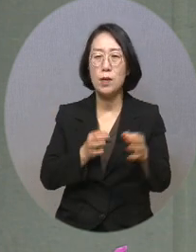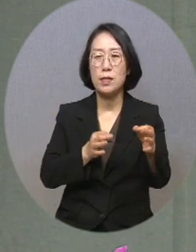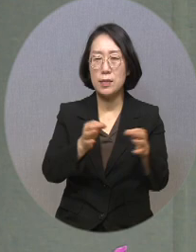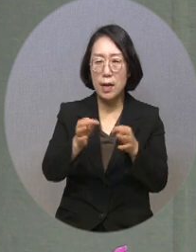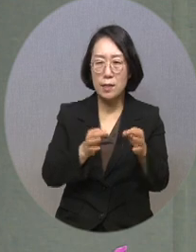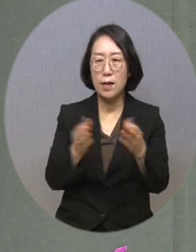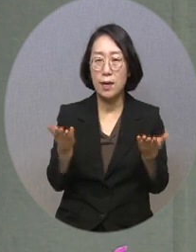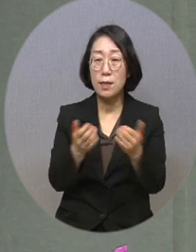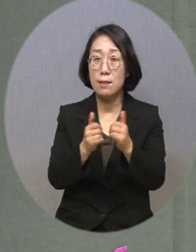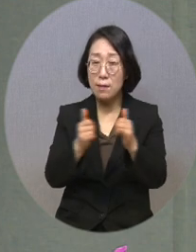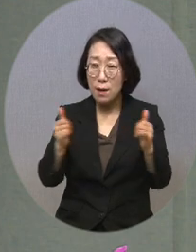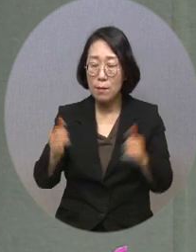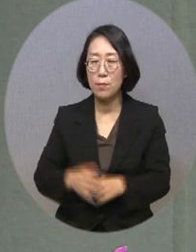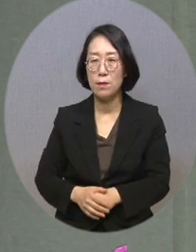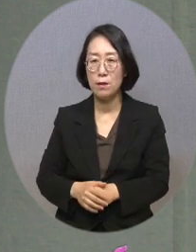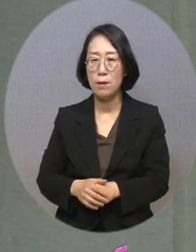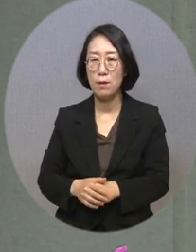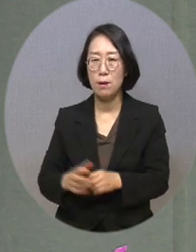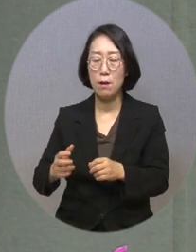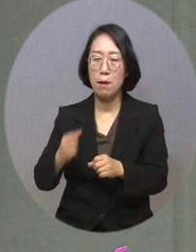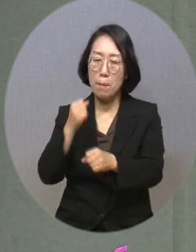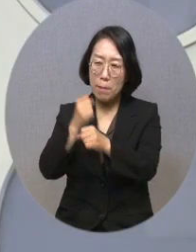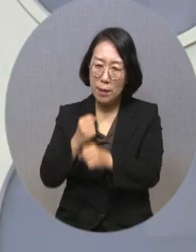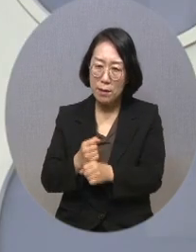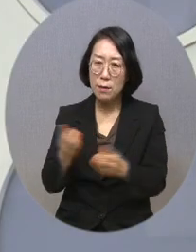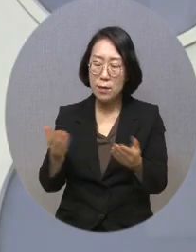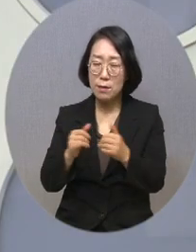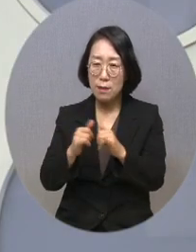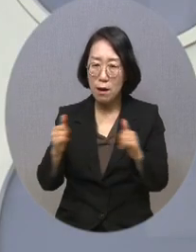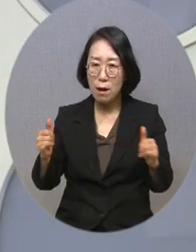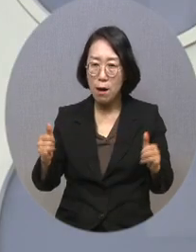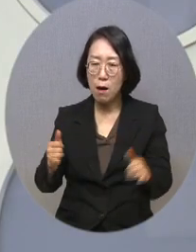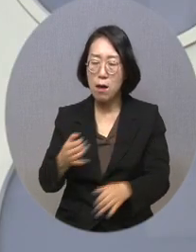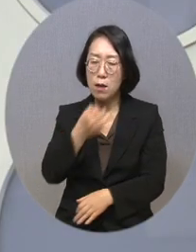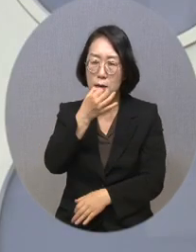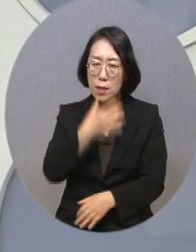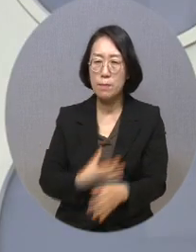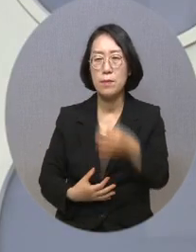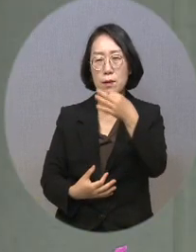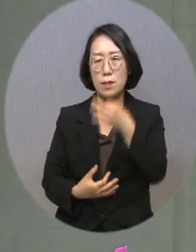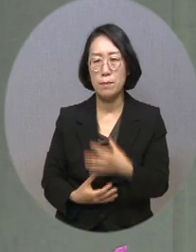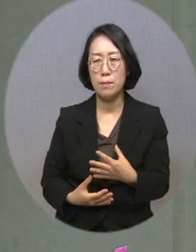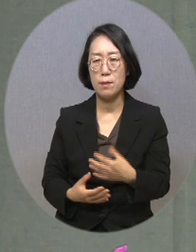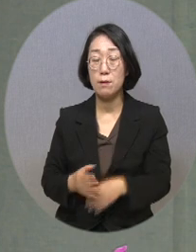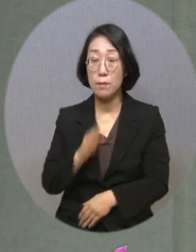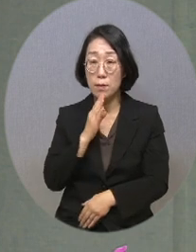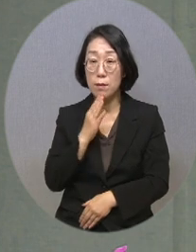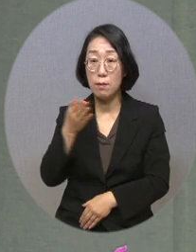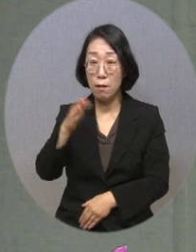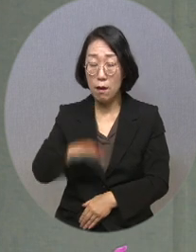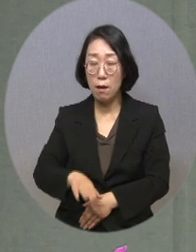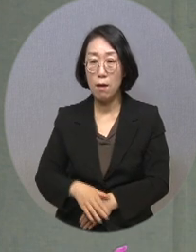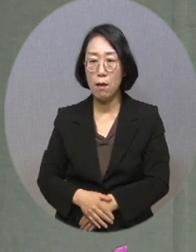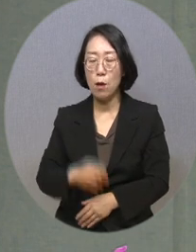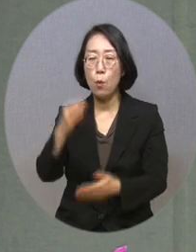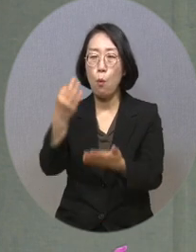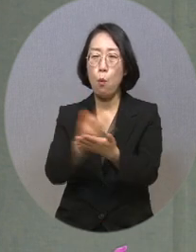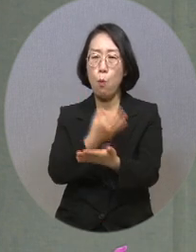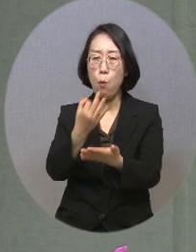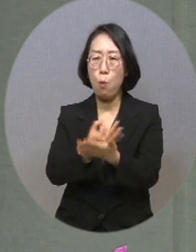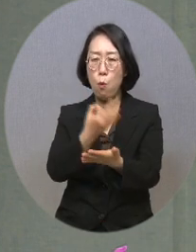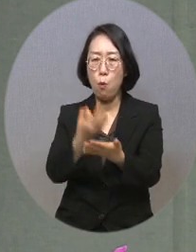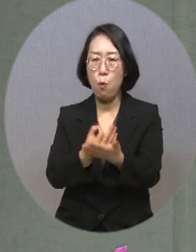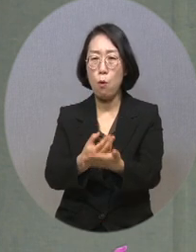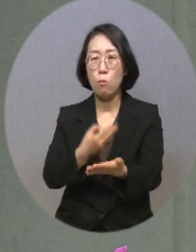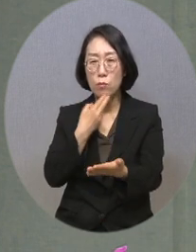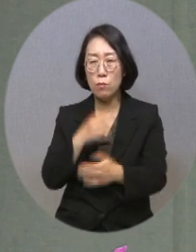소상공인들이라든가 네. 시민들, 국민들이 어려움을 많이 겪었잖아요. 그렇습니다. 그런 가운데 수입도 없는데